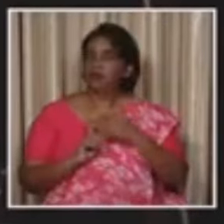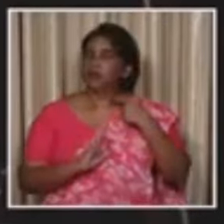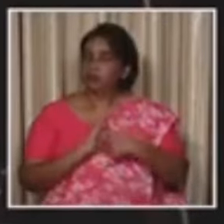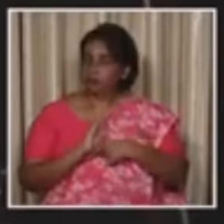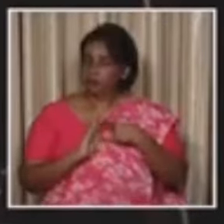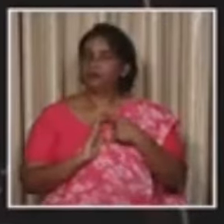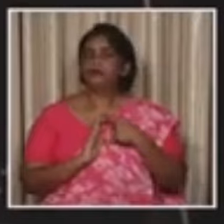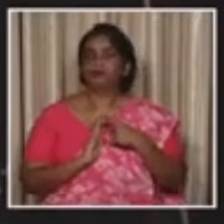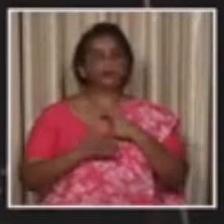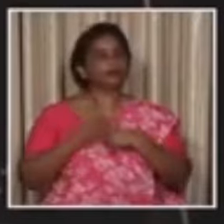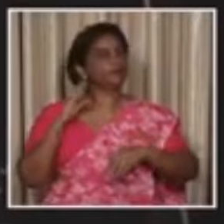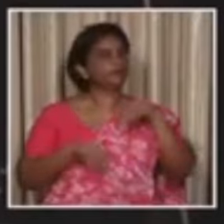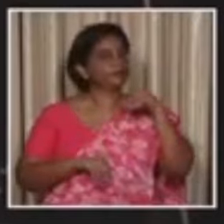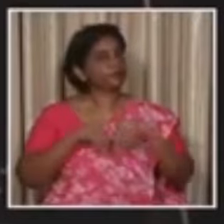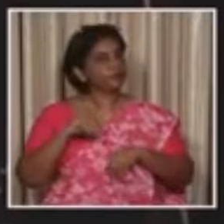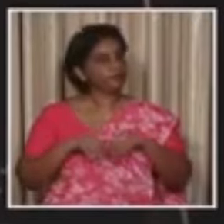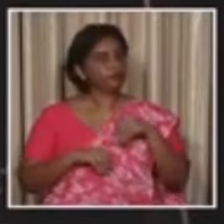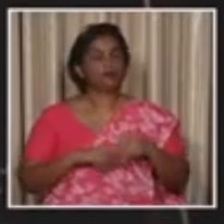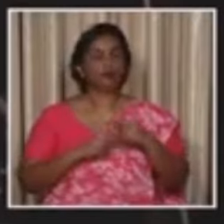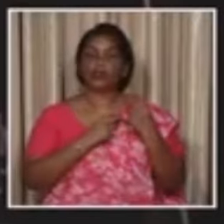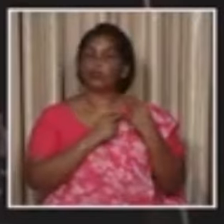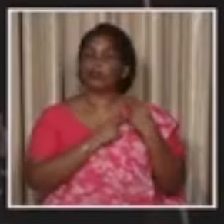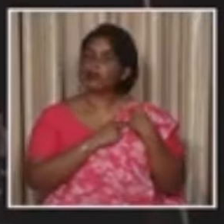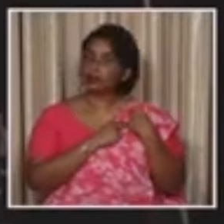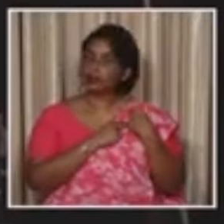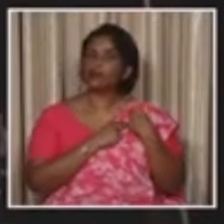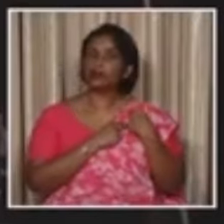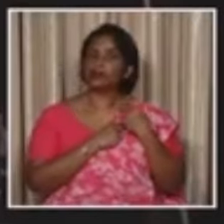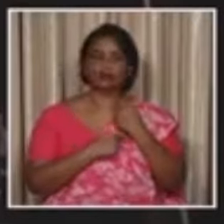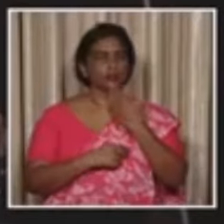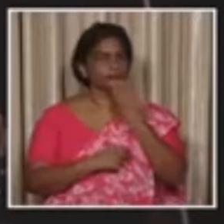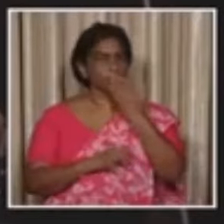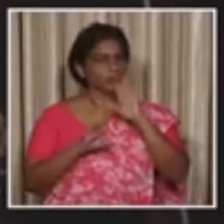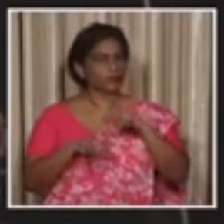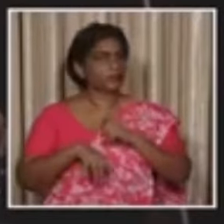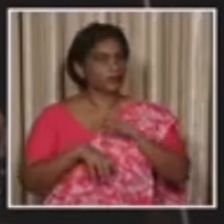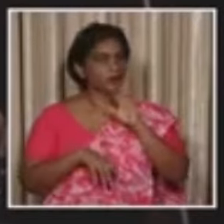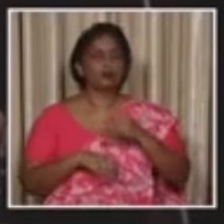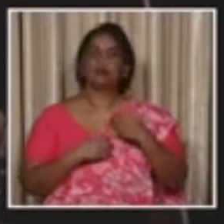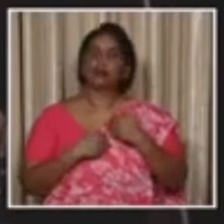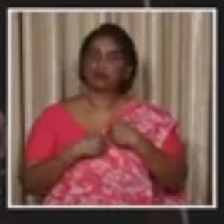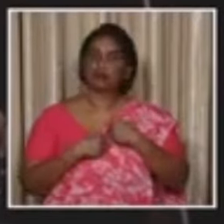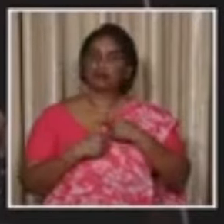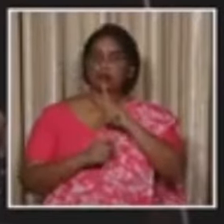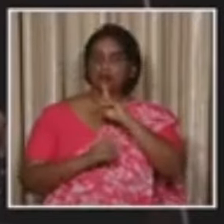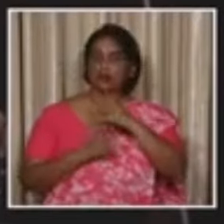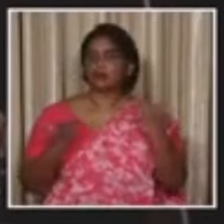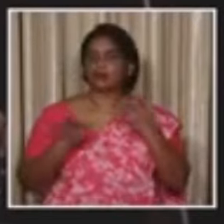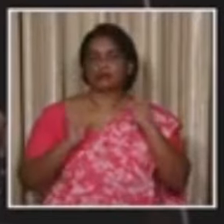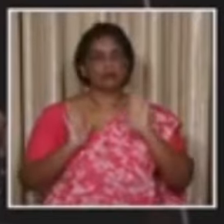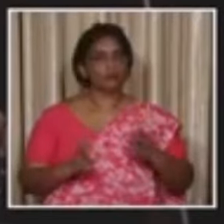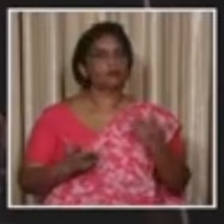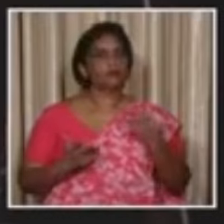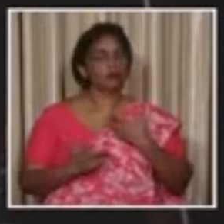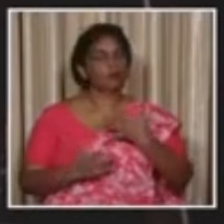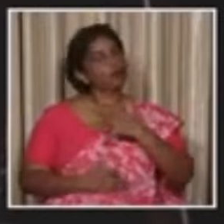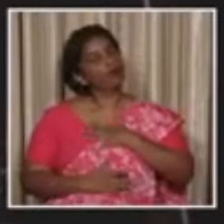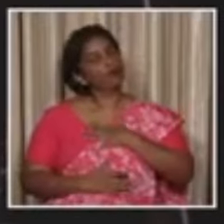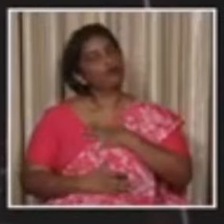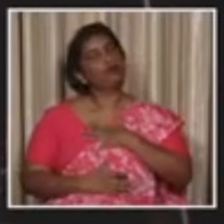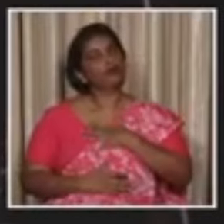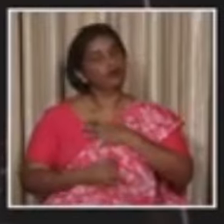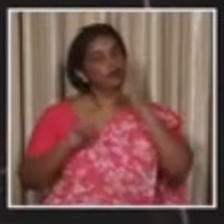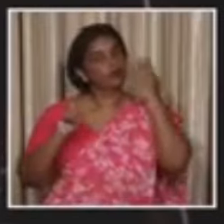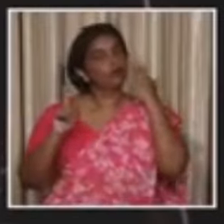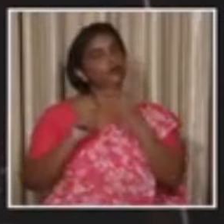රටේ දේශපාලනඥයෝ වගකීම්ුත්තන් නිශ්ශබ්දව ඉන්න වෙලාවක අපිට කතා නොකර ඉන්න බෑ. අපිට හඬක් මේ